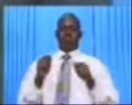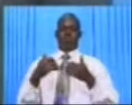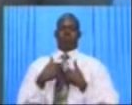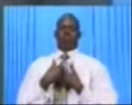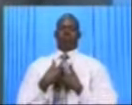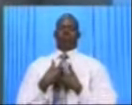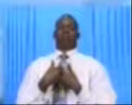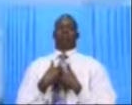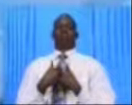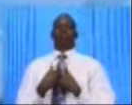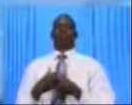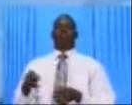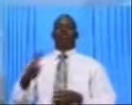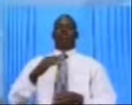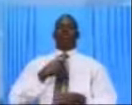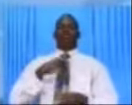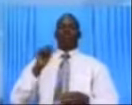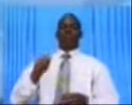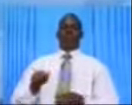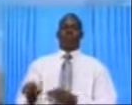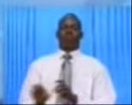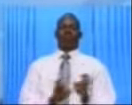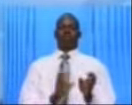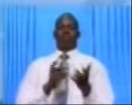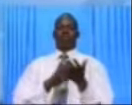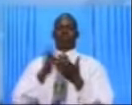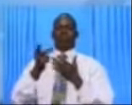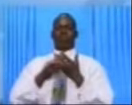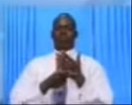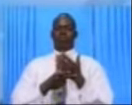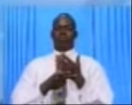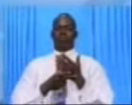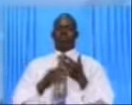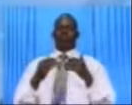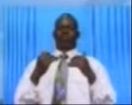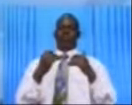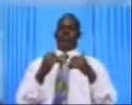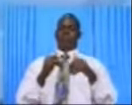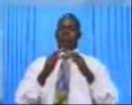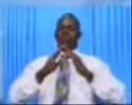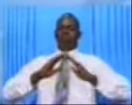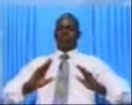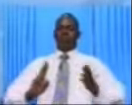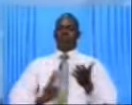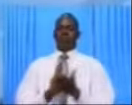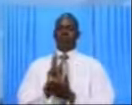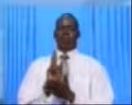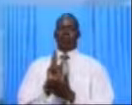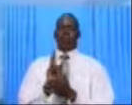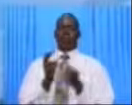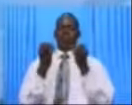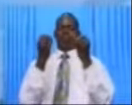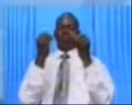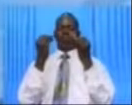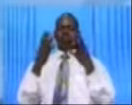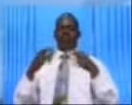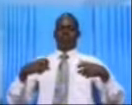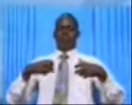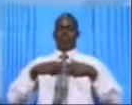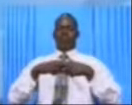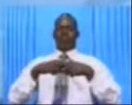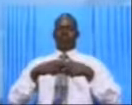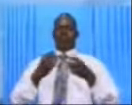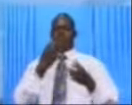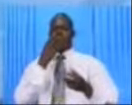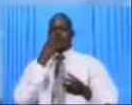cadre-là. Alors vous avez pu faire un panorama des industries qui utilisent beaucoup l'énergie thermique au Burkina.